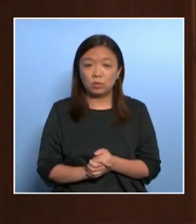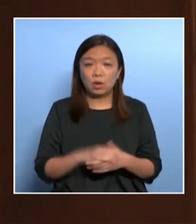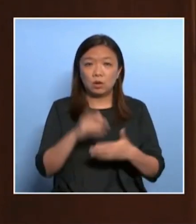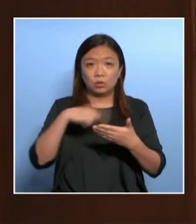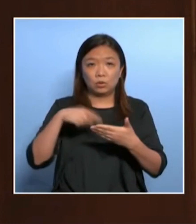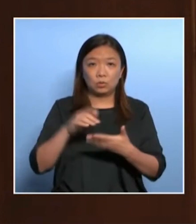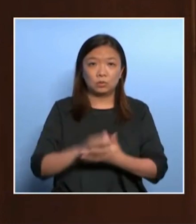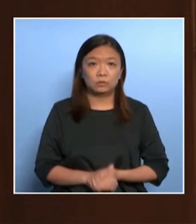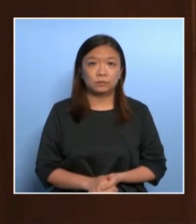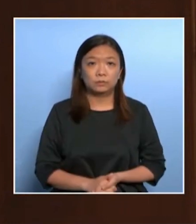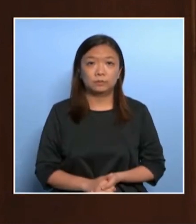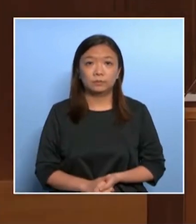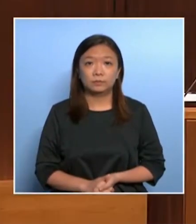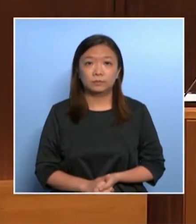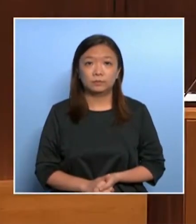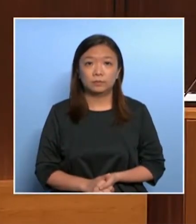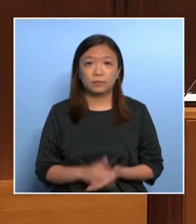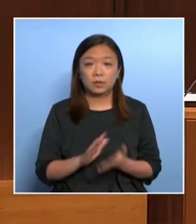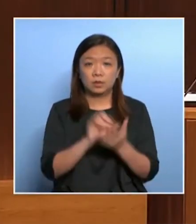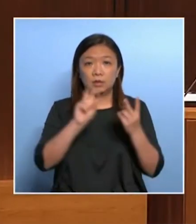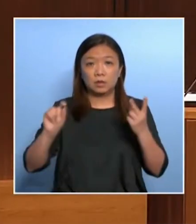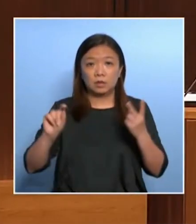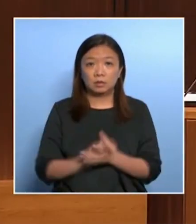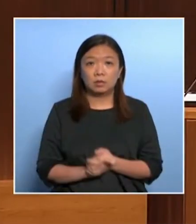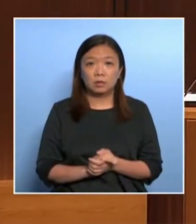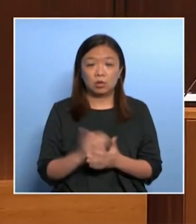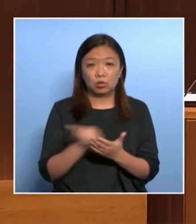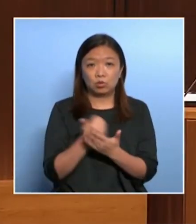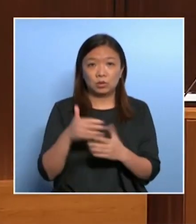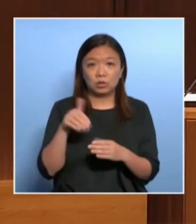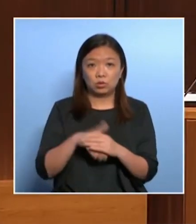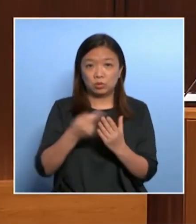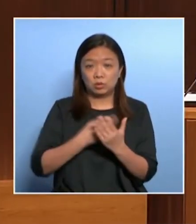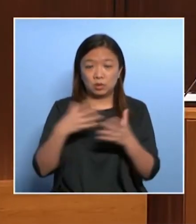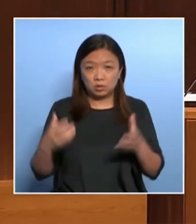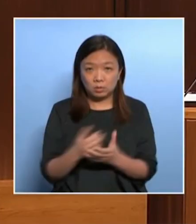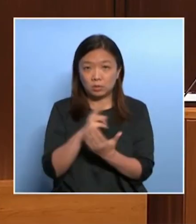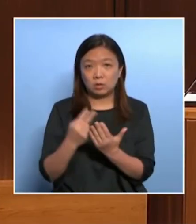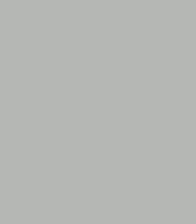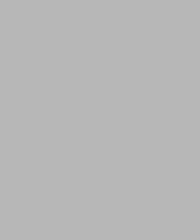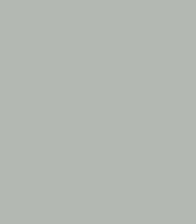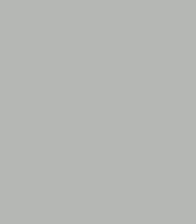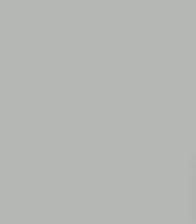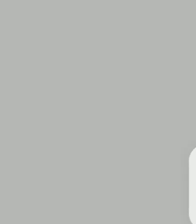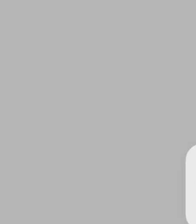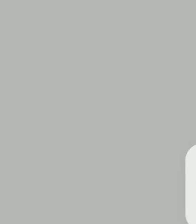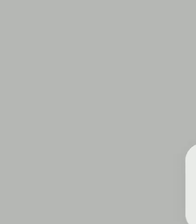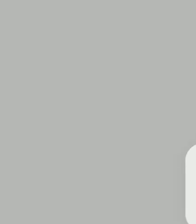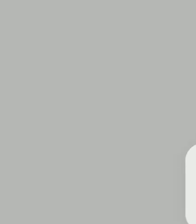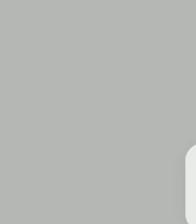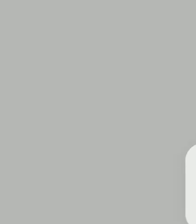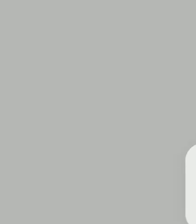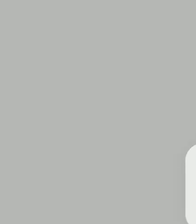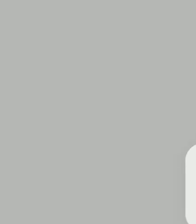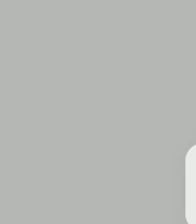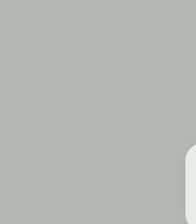得通過。 2021年完善選舉制度綜合修訂條例草案。 快来订阅通识，